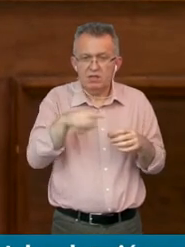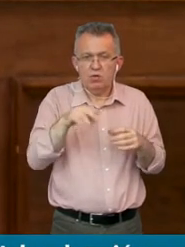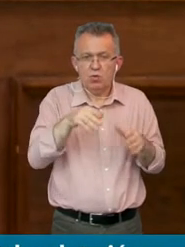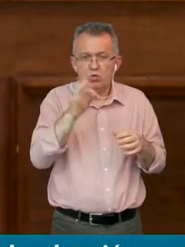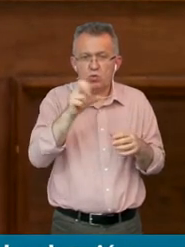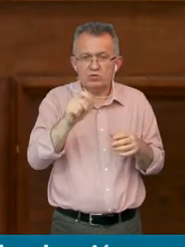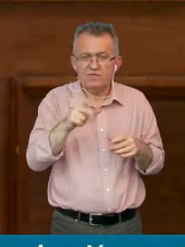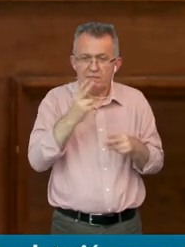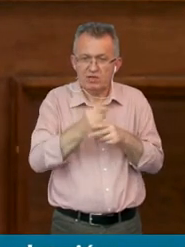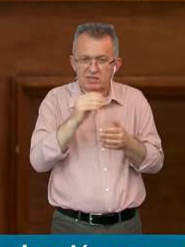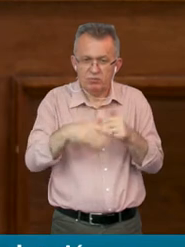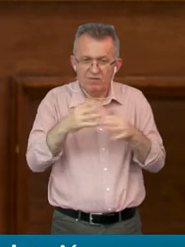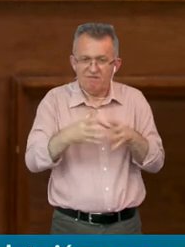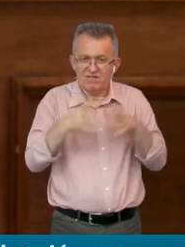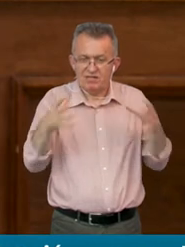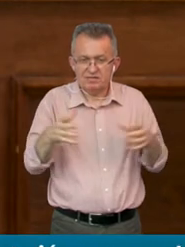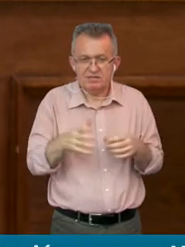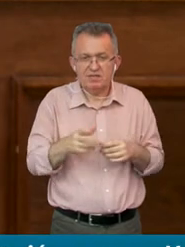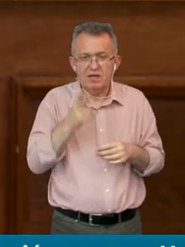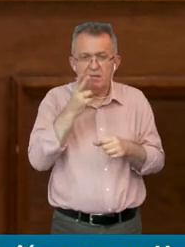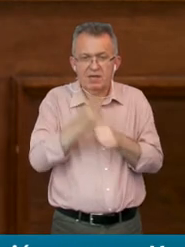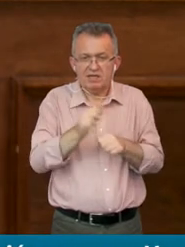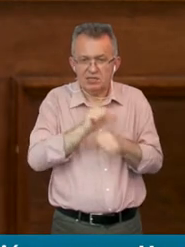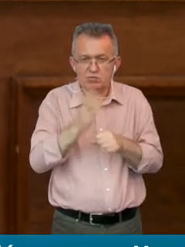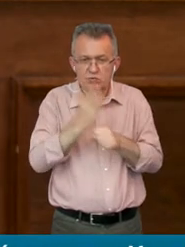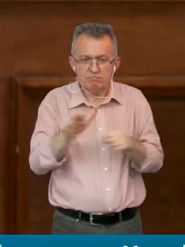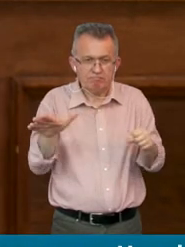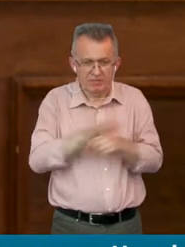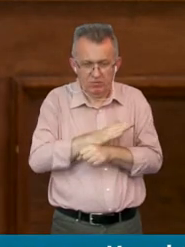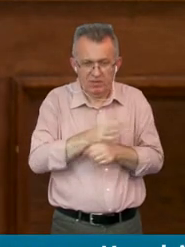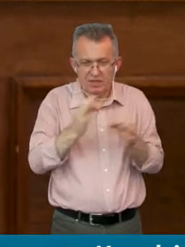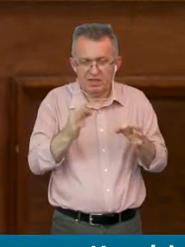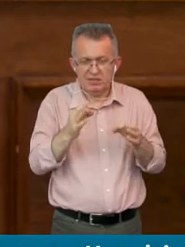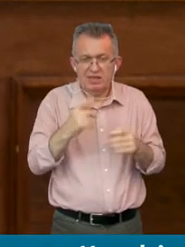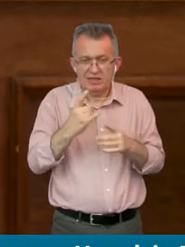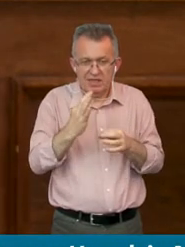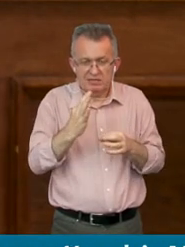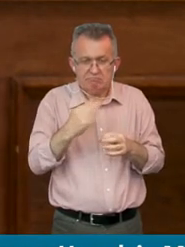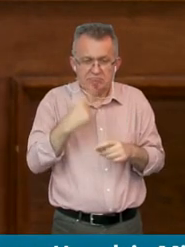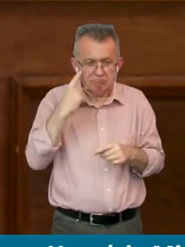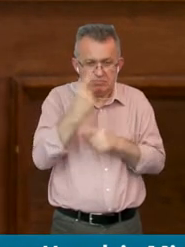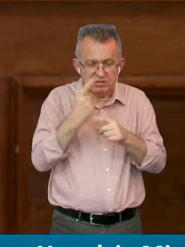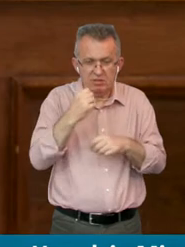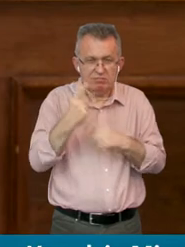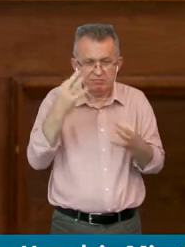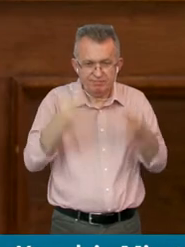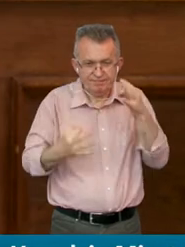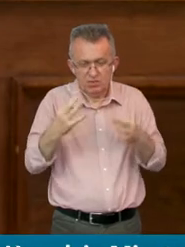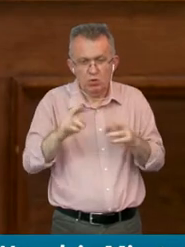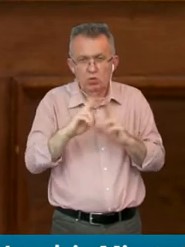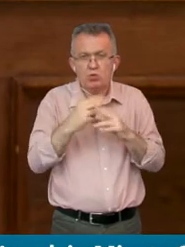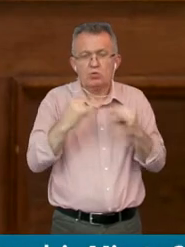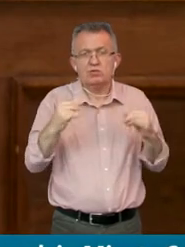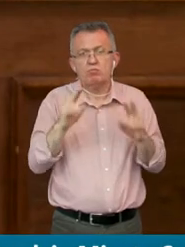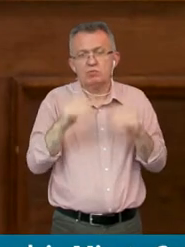Turkusowa? Pani Roma, wiem, że ten parking jest mocno wykorzystywany. W tej chwili pracujemy i rozważamy różne